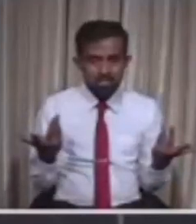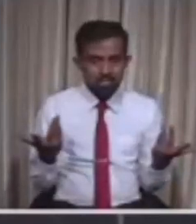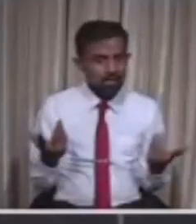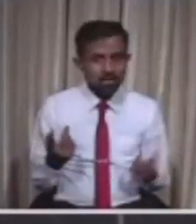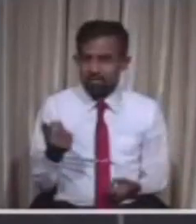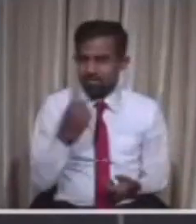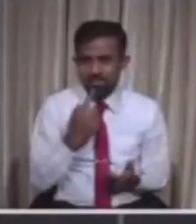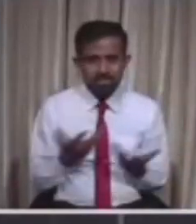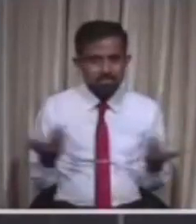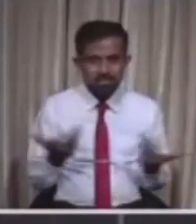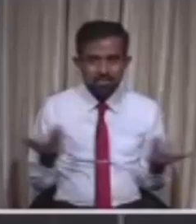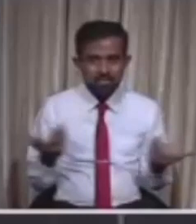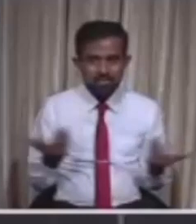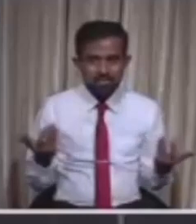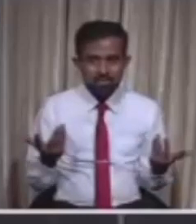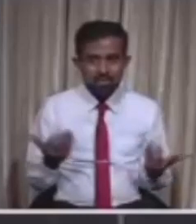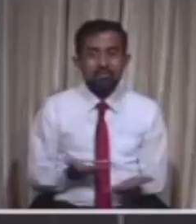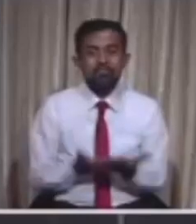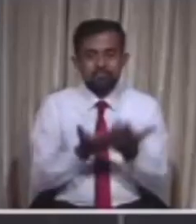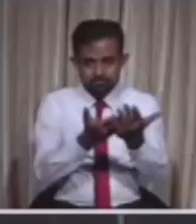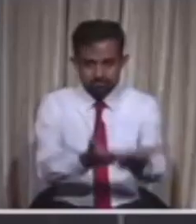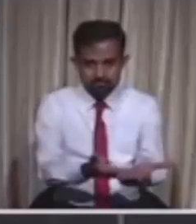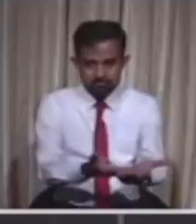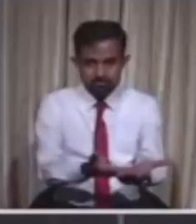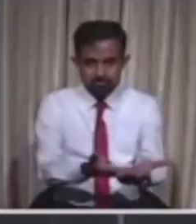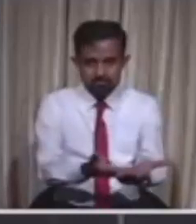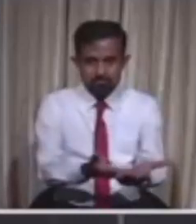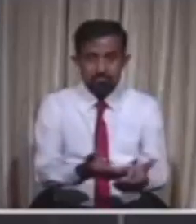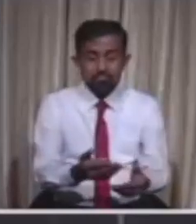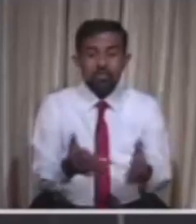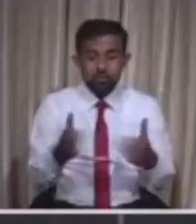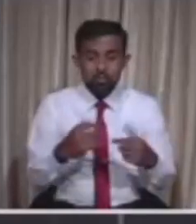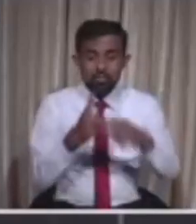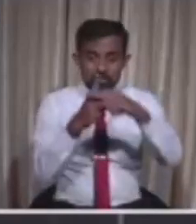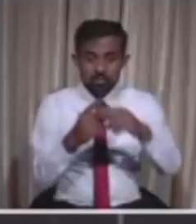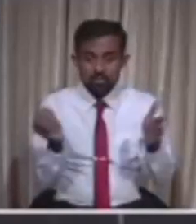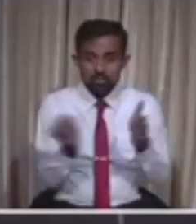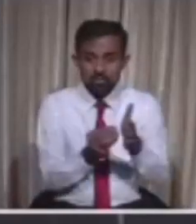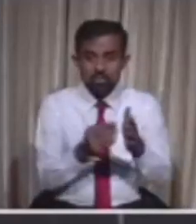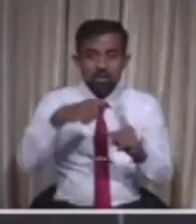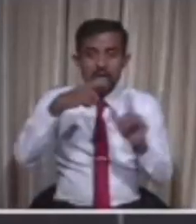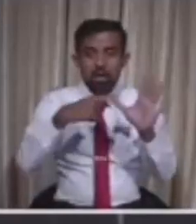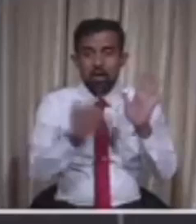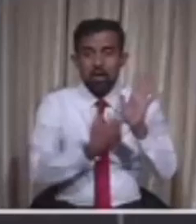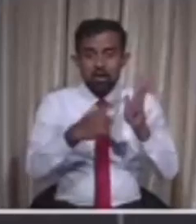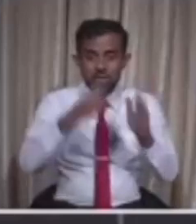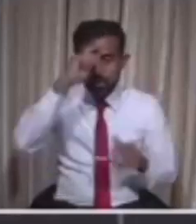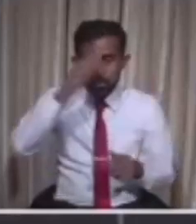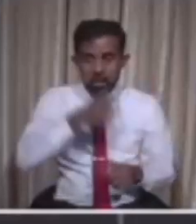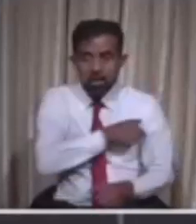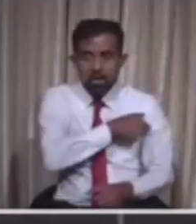bae. Ini sa api mereka sabah katakan. Mereka jamak ikatukaran non. Karuja sure metuma ke naik